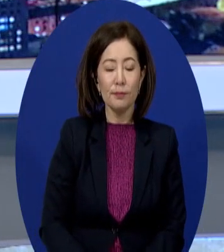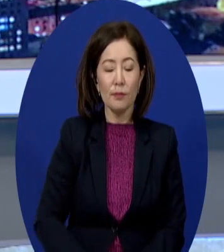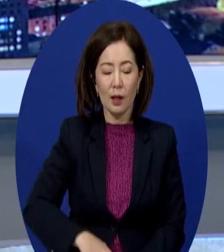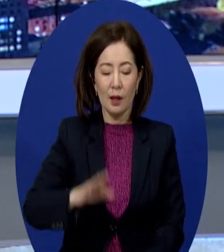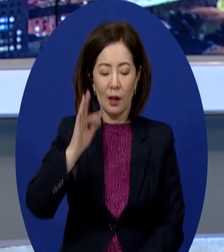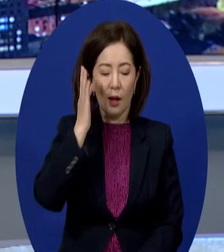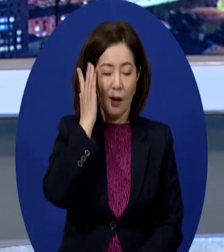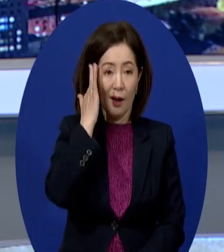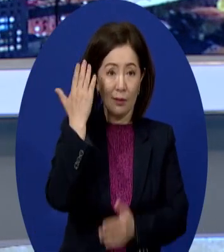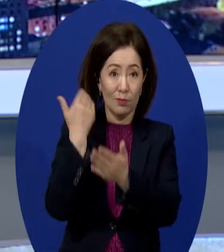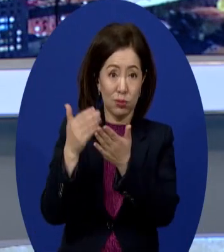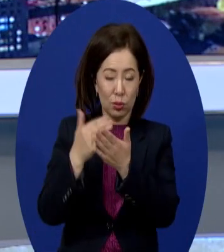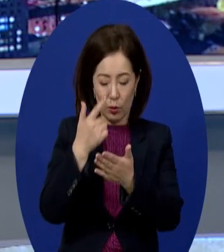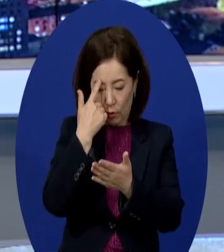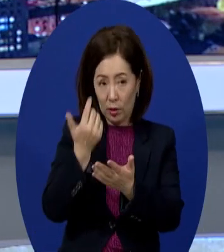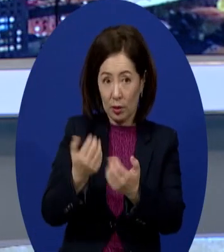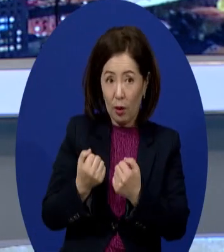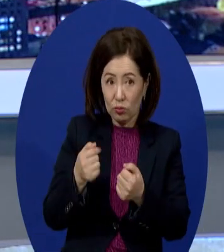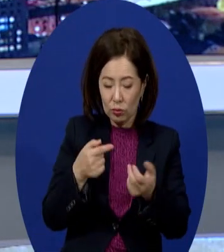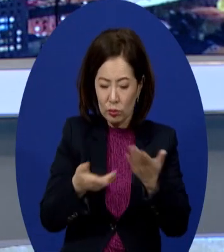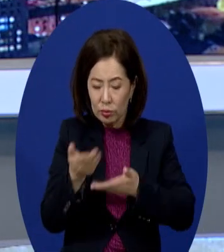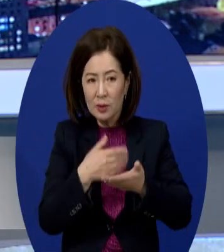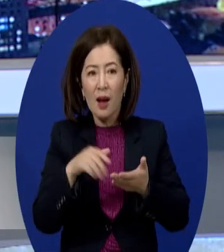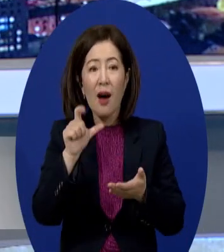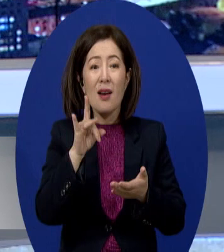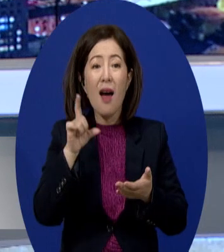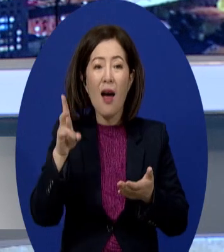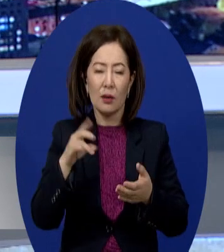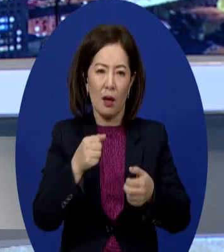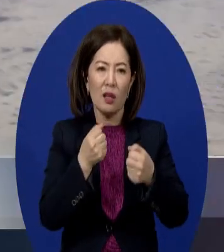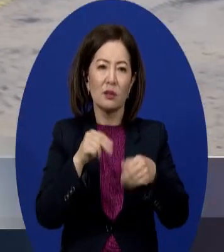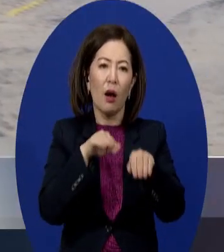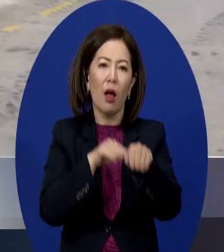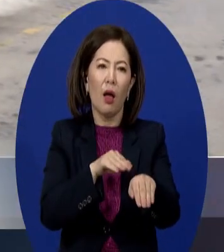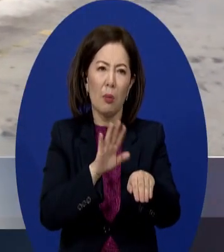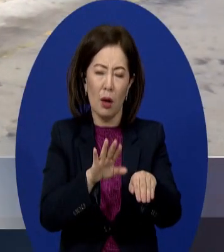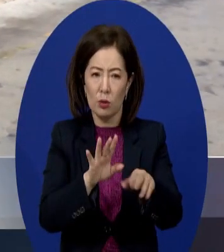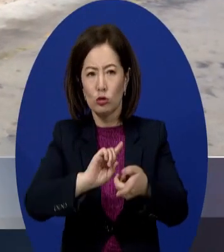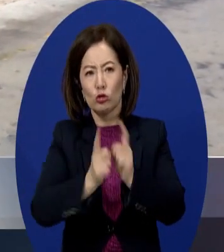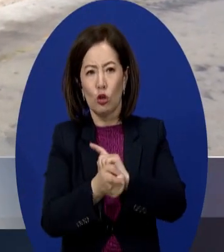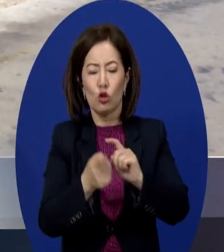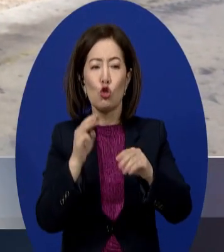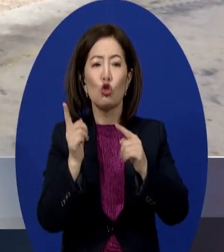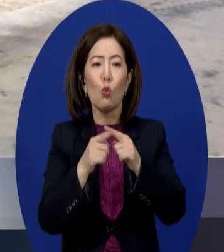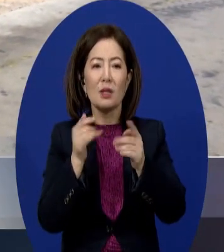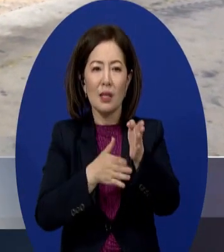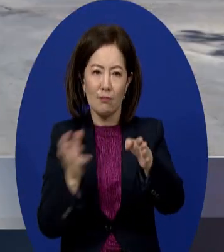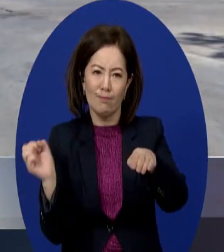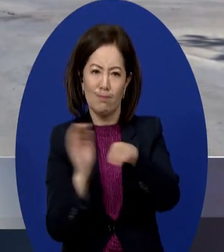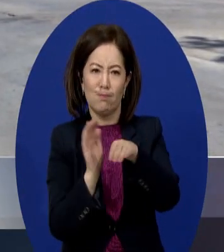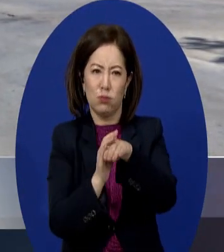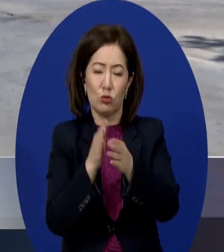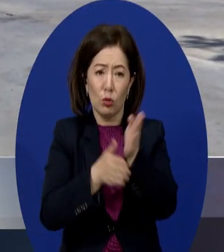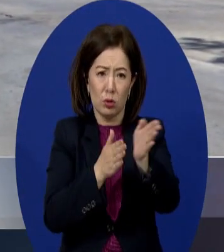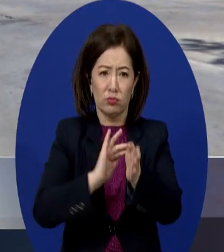Экспорт импортын гол гарцуулах Эрэн боомтод цаасан ачаа барааг Улаанбаатар хот руу төмөр замаар тээвэрлэхэр болжээ. Хэлийн боомтод гацсан ачаа тээврийн